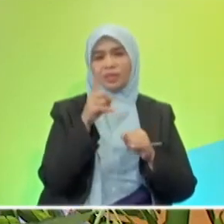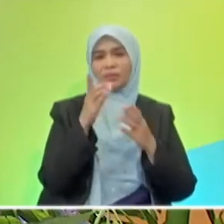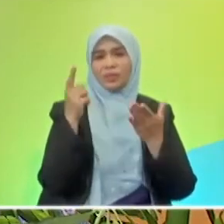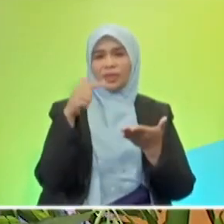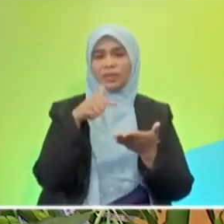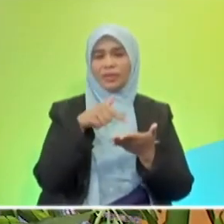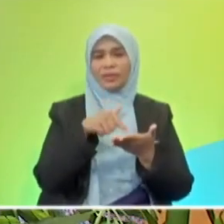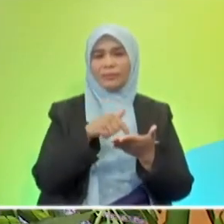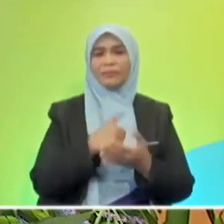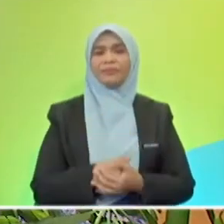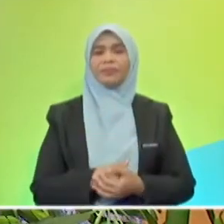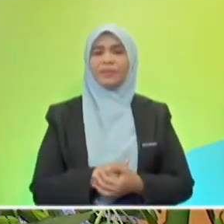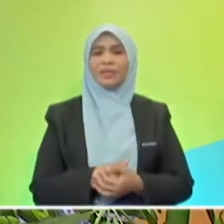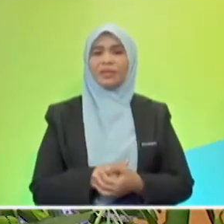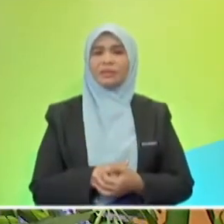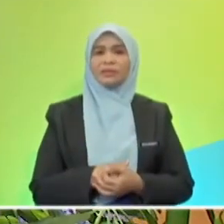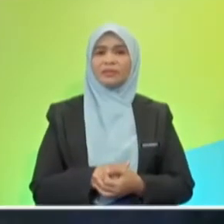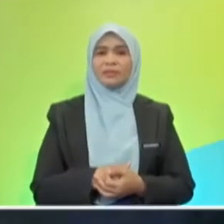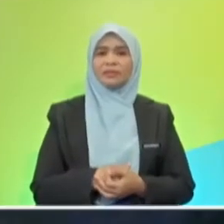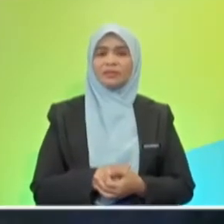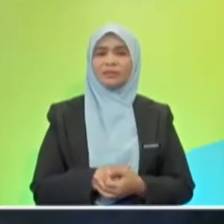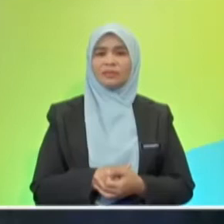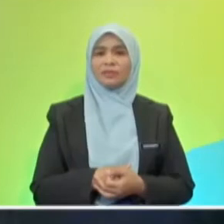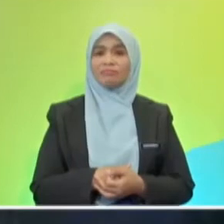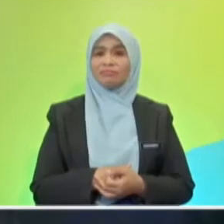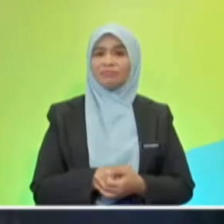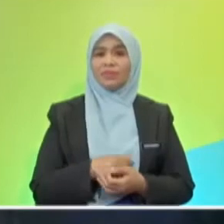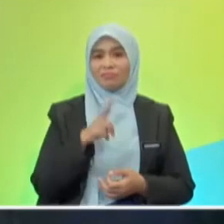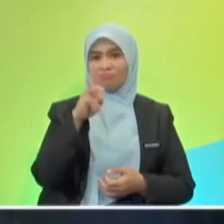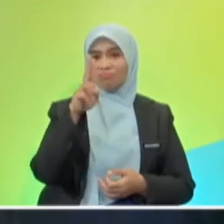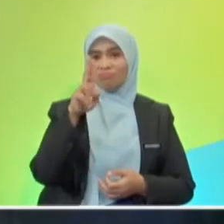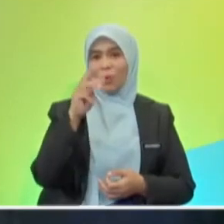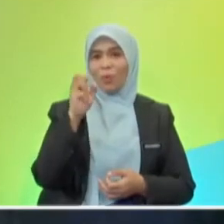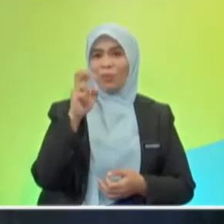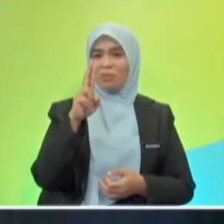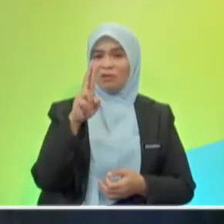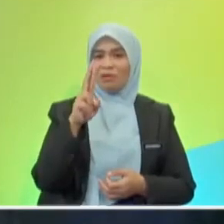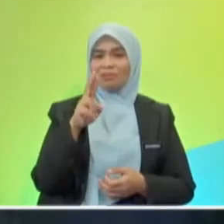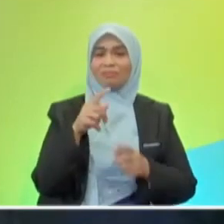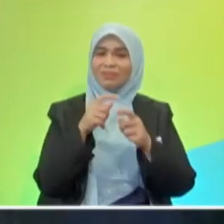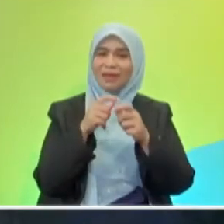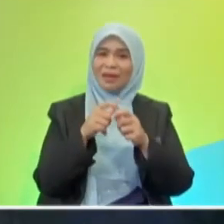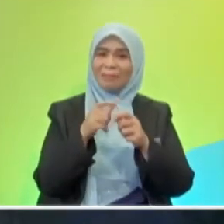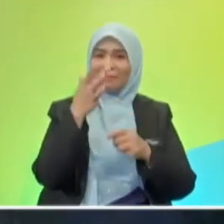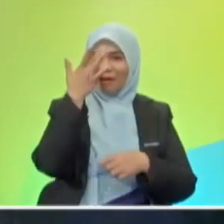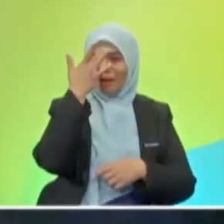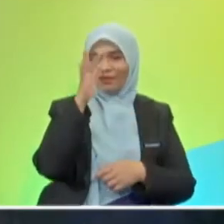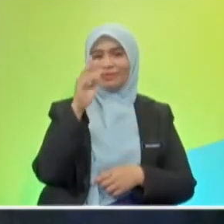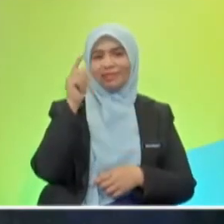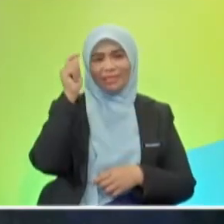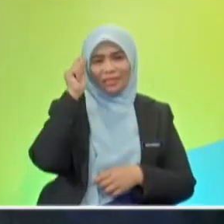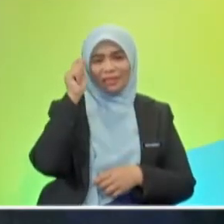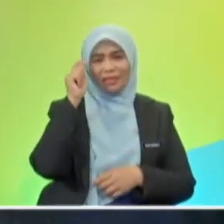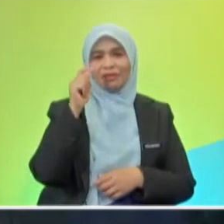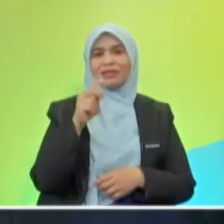Abubakar juga agak Siapakah diri Sayyidina Umar Iya betul Panda Saidina Umar al-khattab